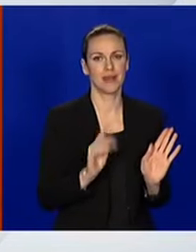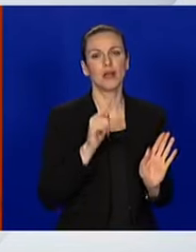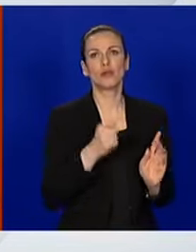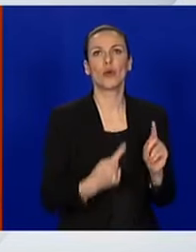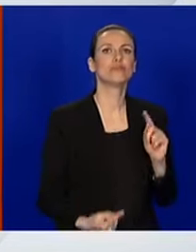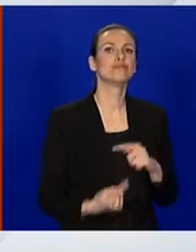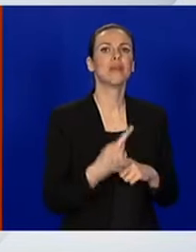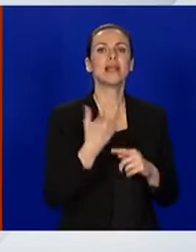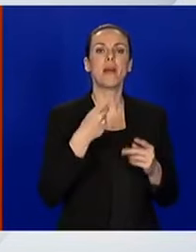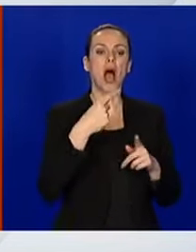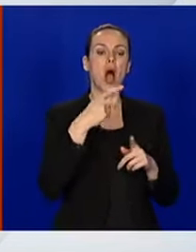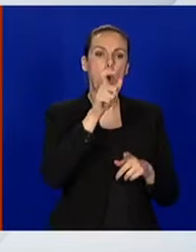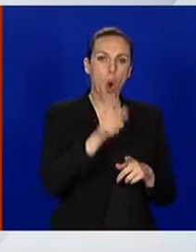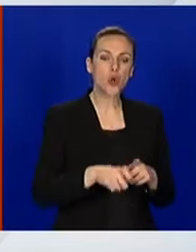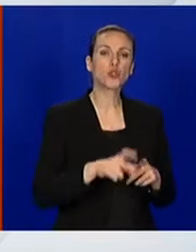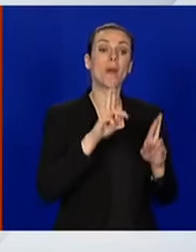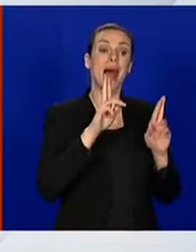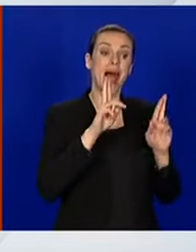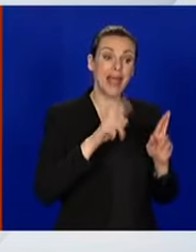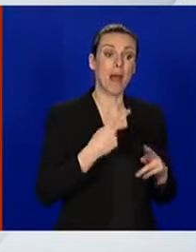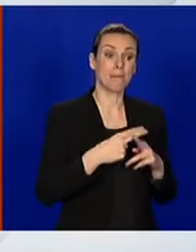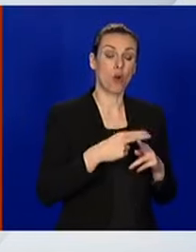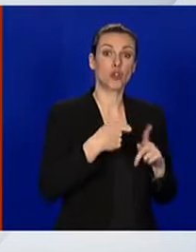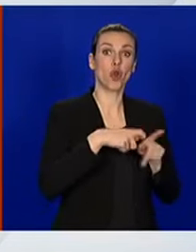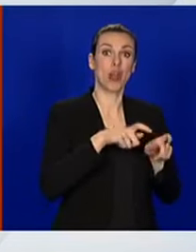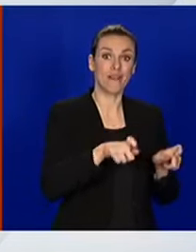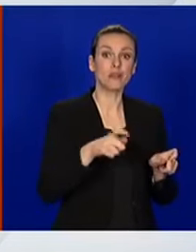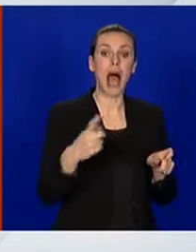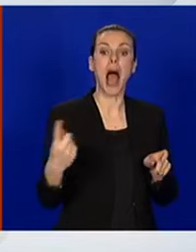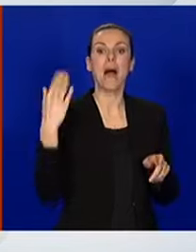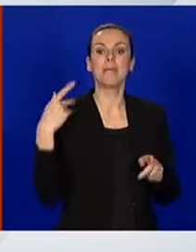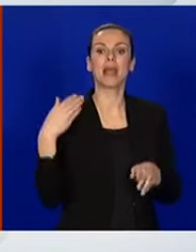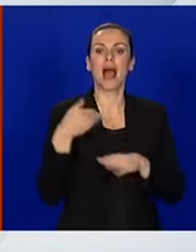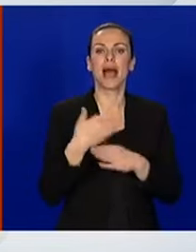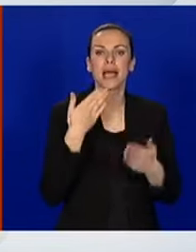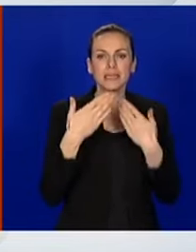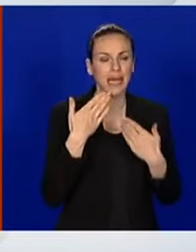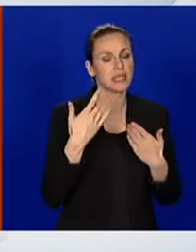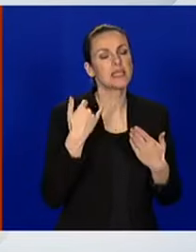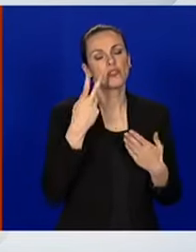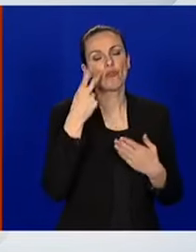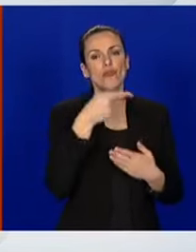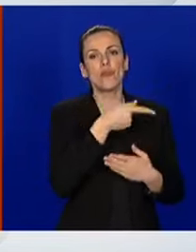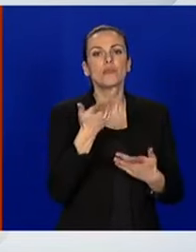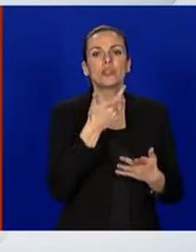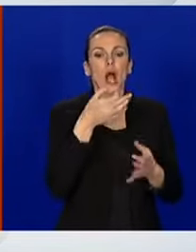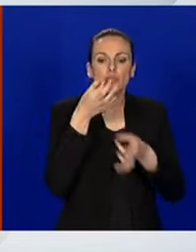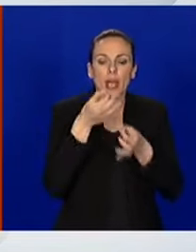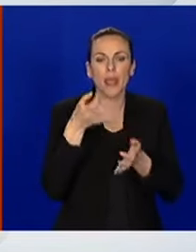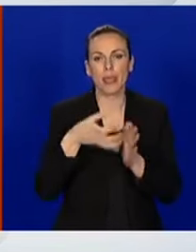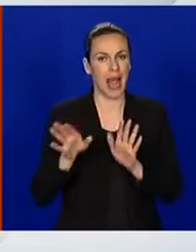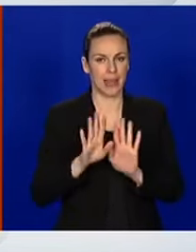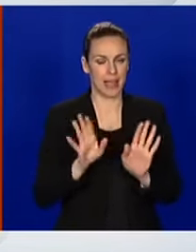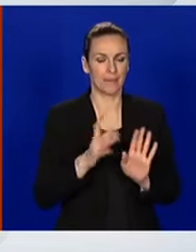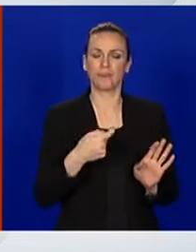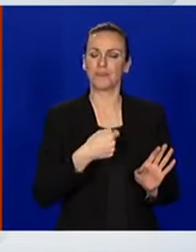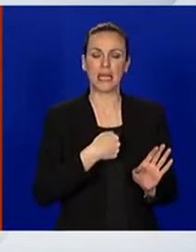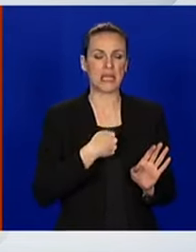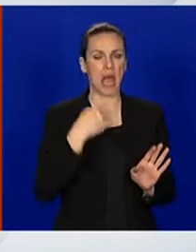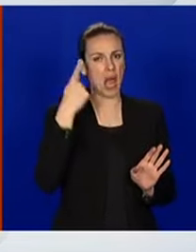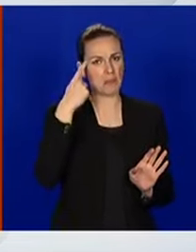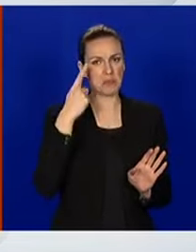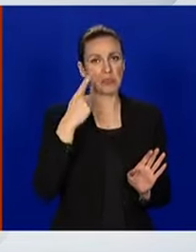da je pozitivna osoba prisustvovala sastanku. Vidit ćemo sad kako će biti situacija sa njihovim profiliranjem. Ja ne smatram